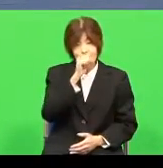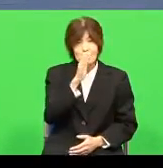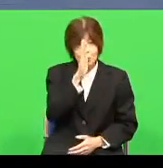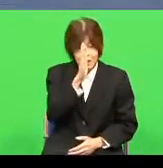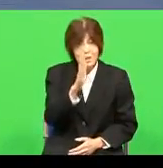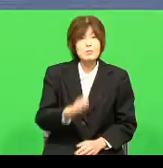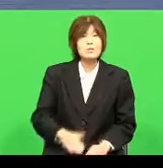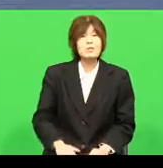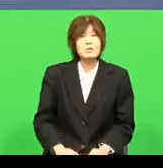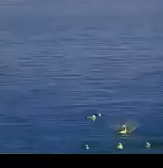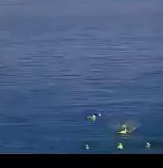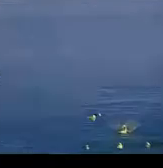ご視聴ありがとうございましたありがとうございましたご